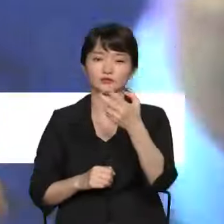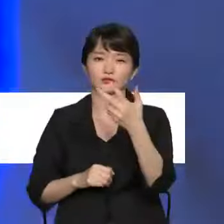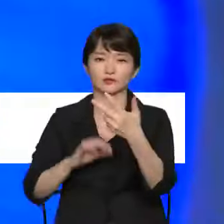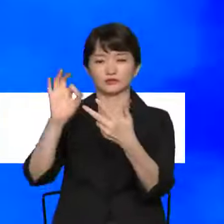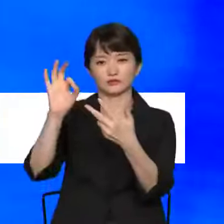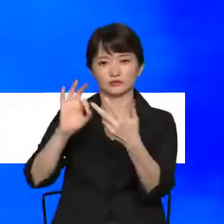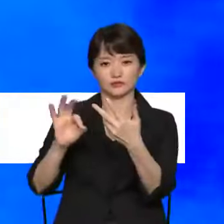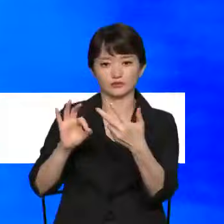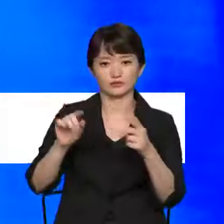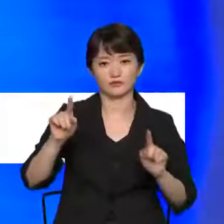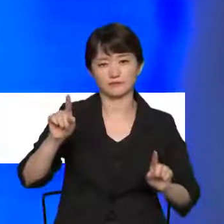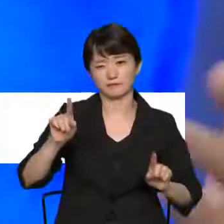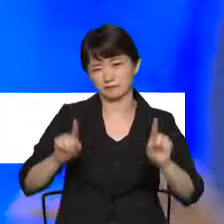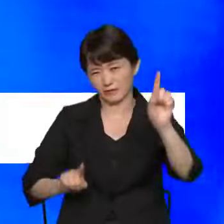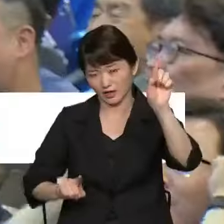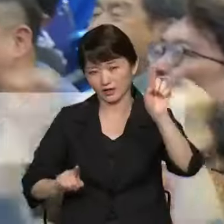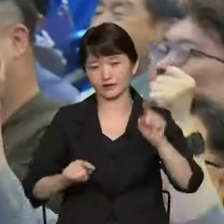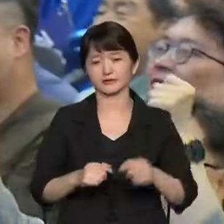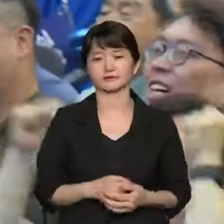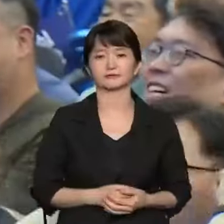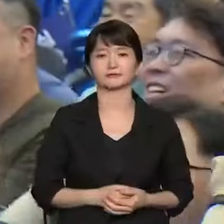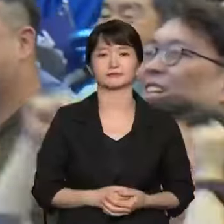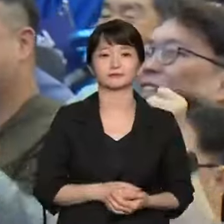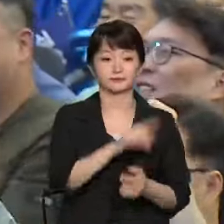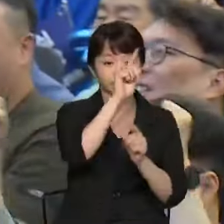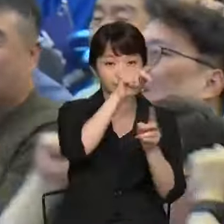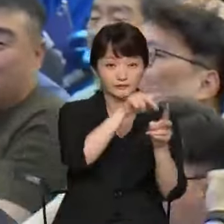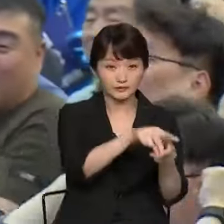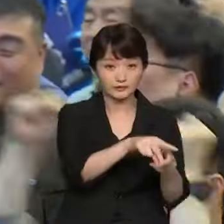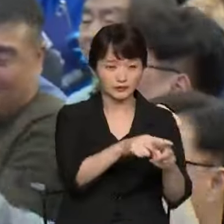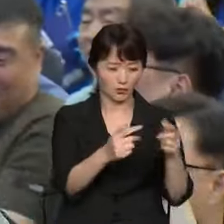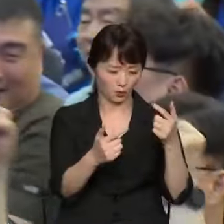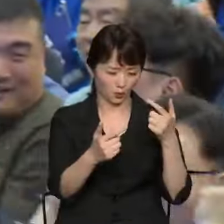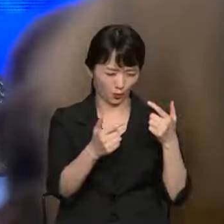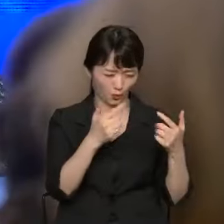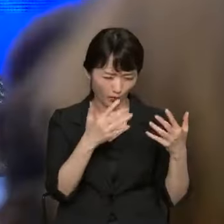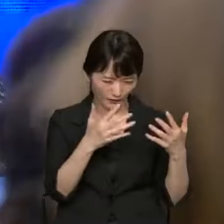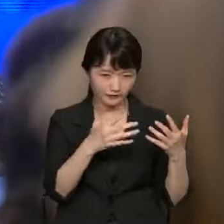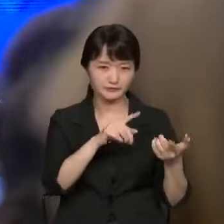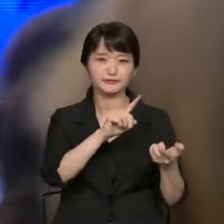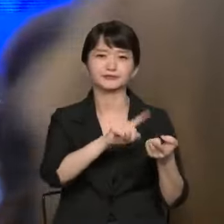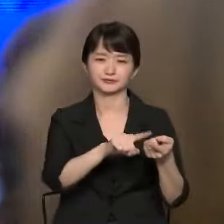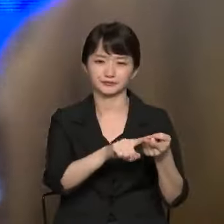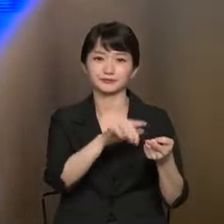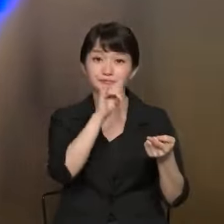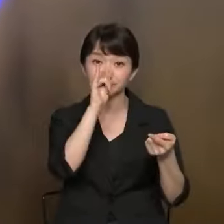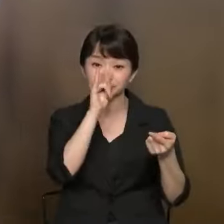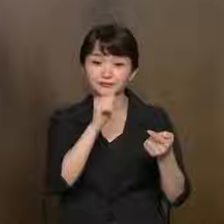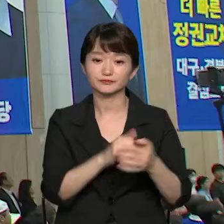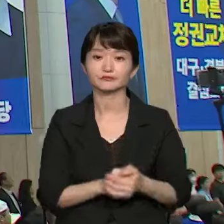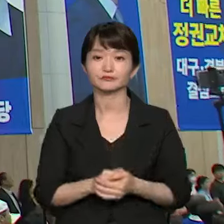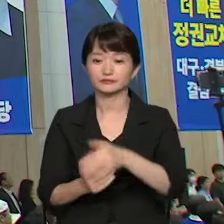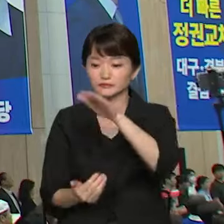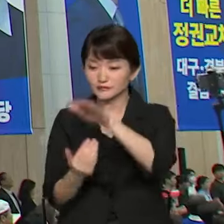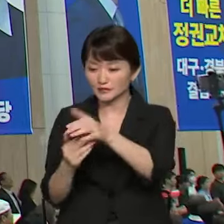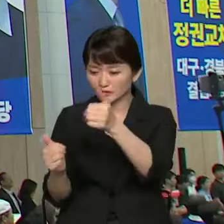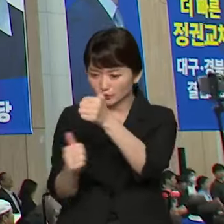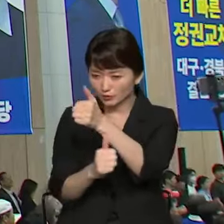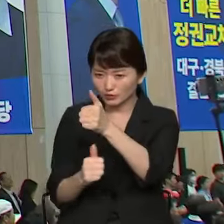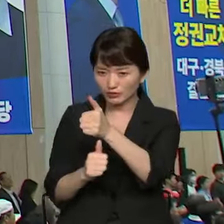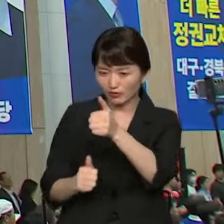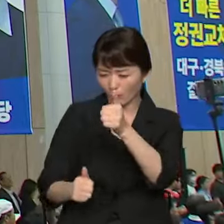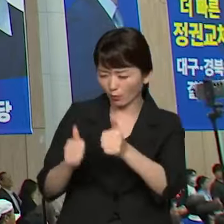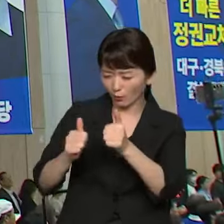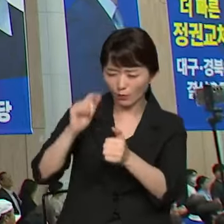득표율로 독주를 이어갔습니다. 이 후보 대세론이 예상대로 굳어지면서 오히려 최고위원 경선에